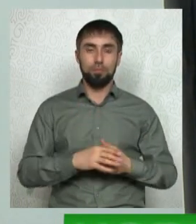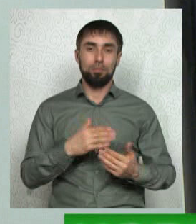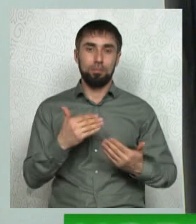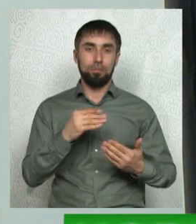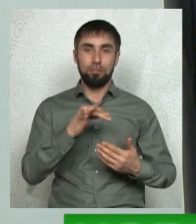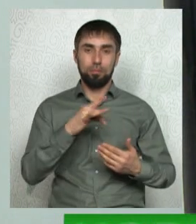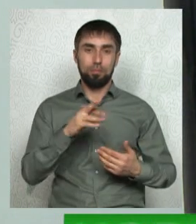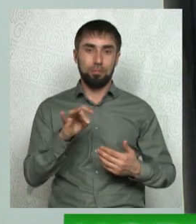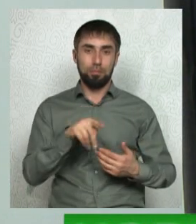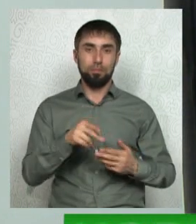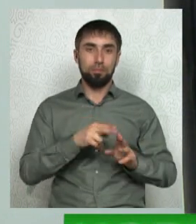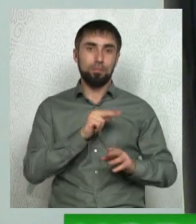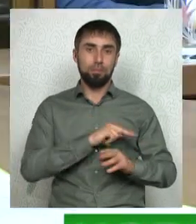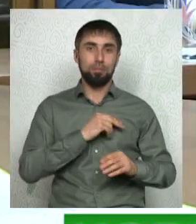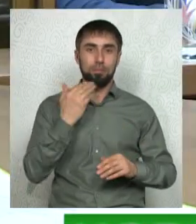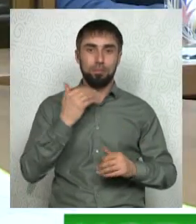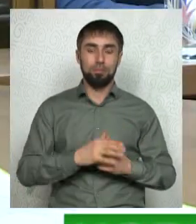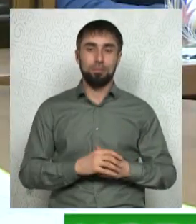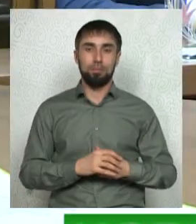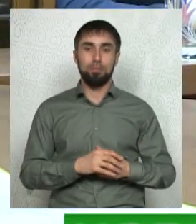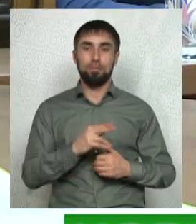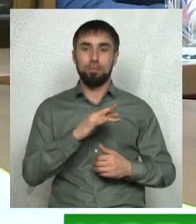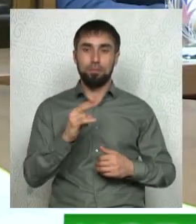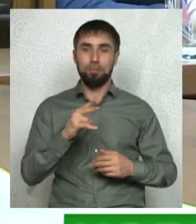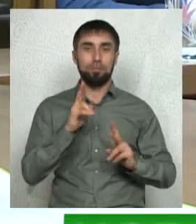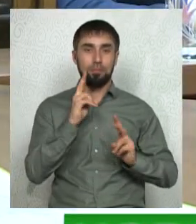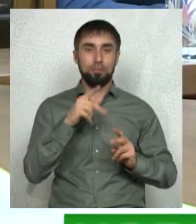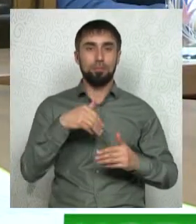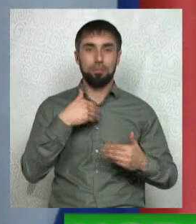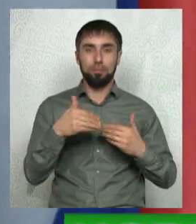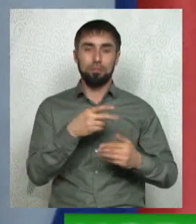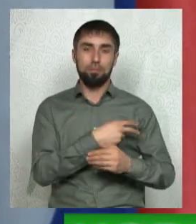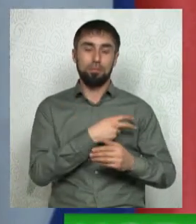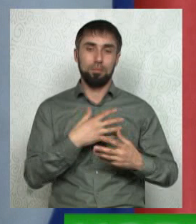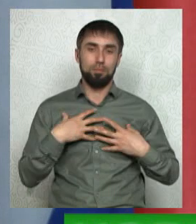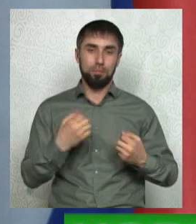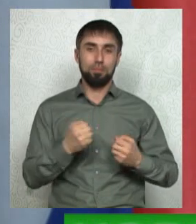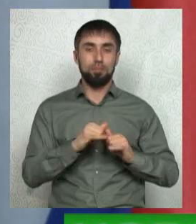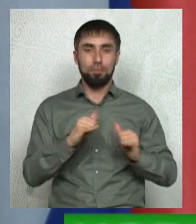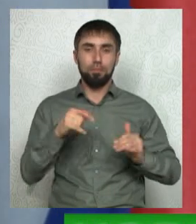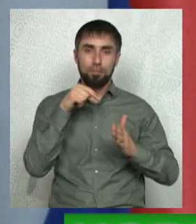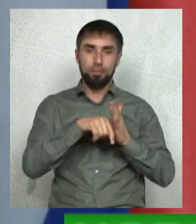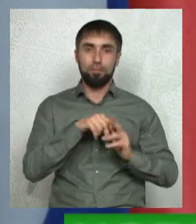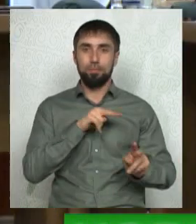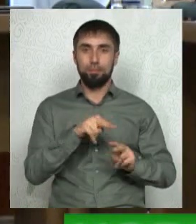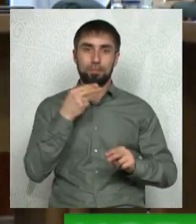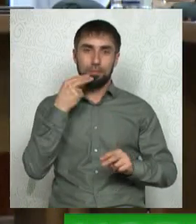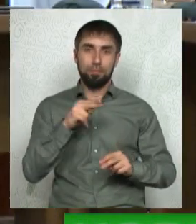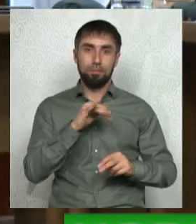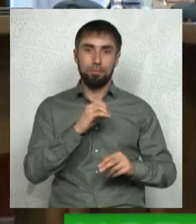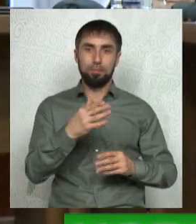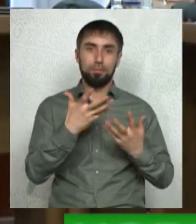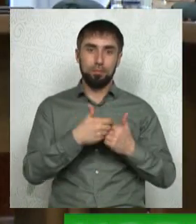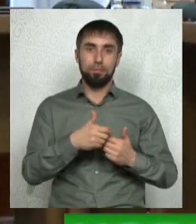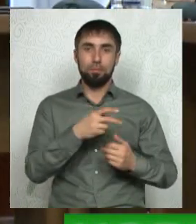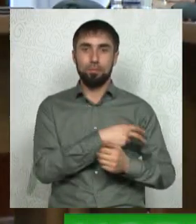есть с жидким кислородом работать легче. Члены заседания рекомендовали Минздраву региона усилить внутренний контроль качества данного